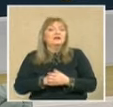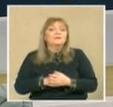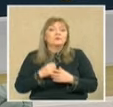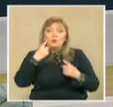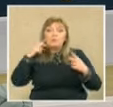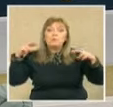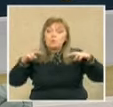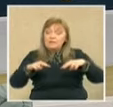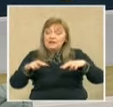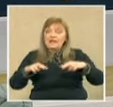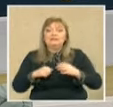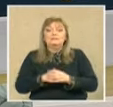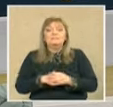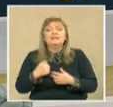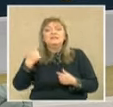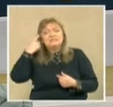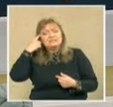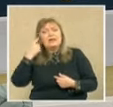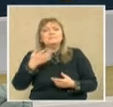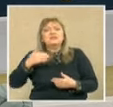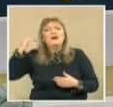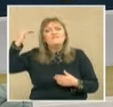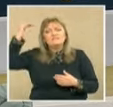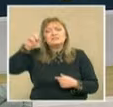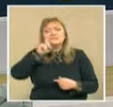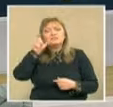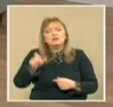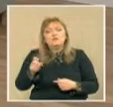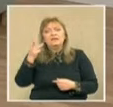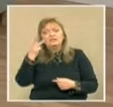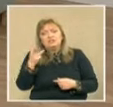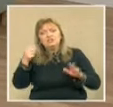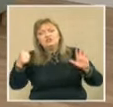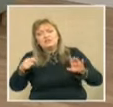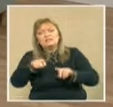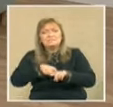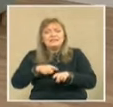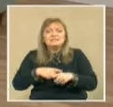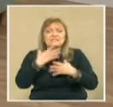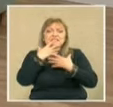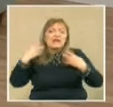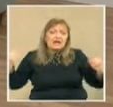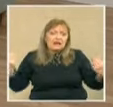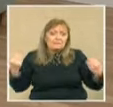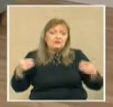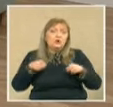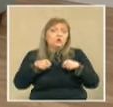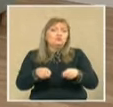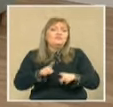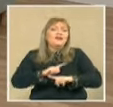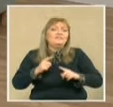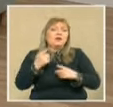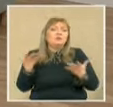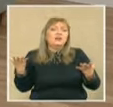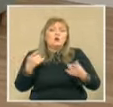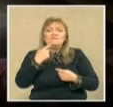човек 3 месеца или 6 месеца или дори една година от неговия живот, да, те са похабени, но това не е от чак